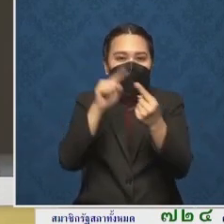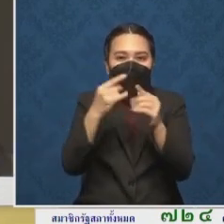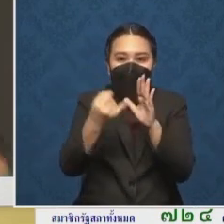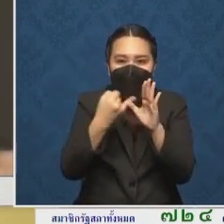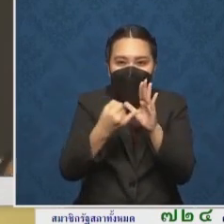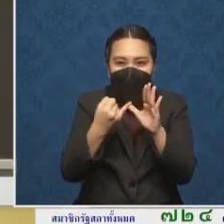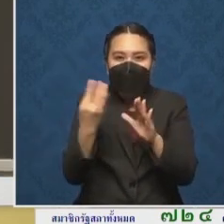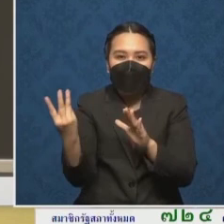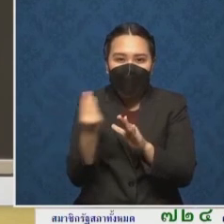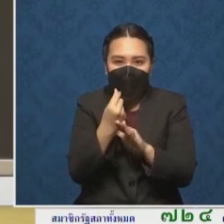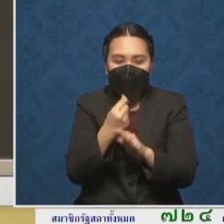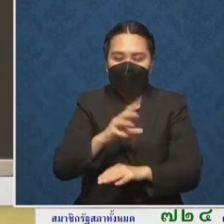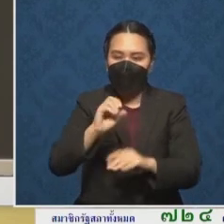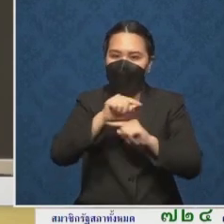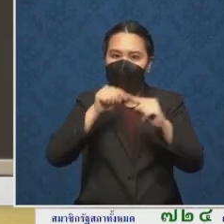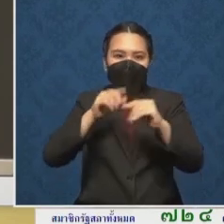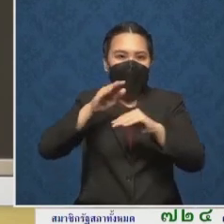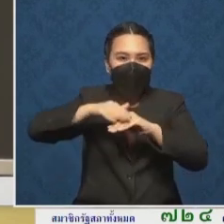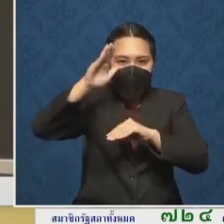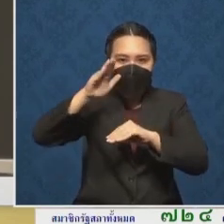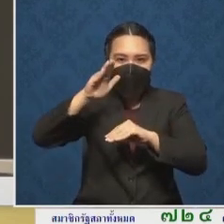กเกิน